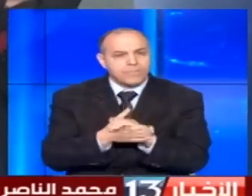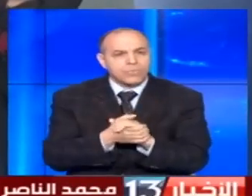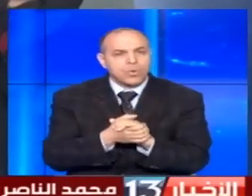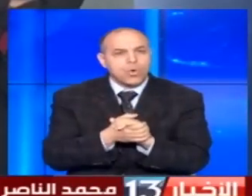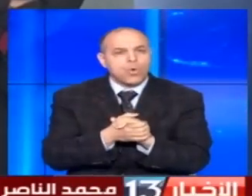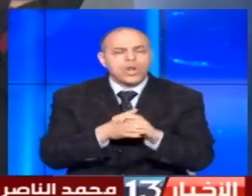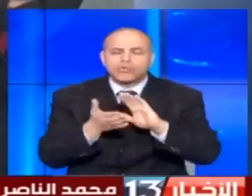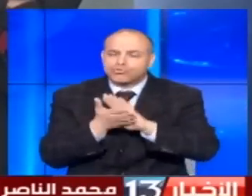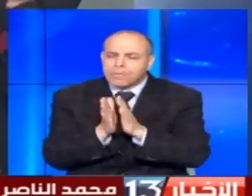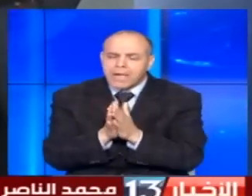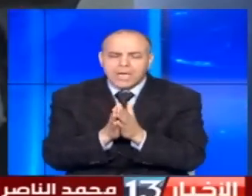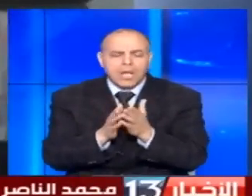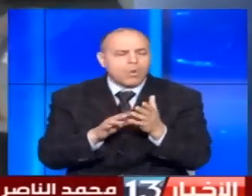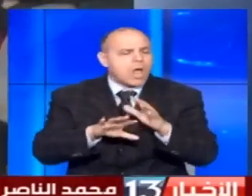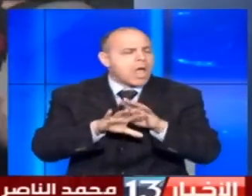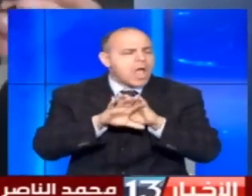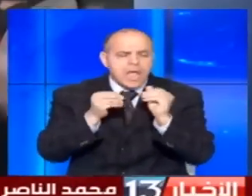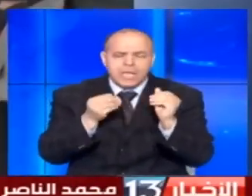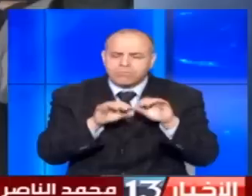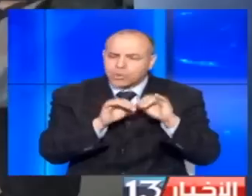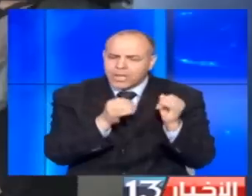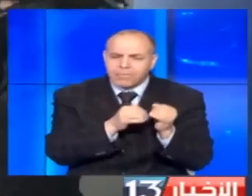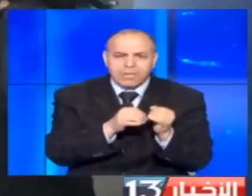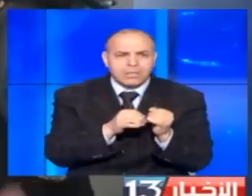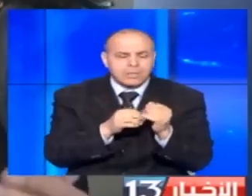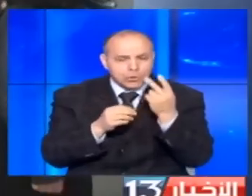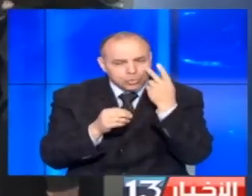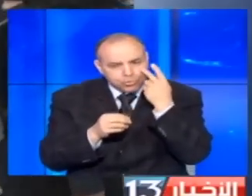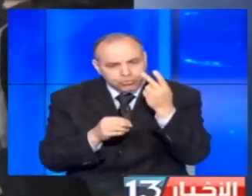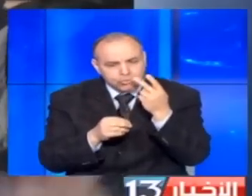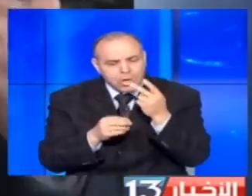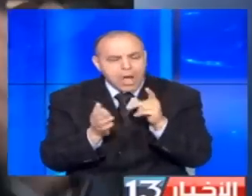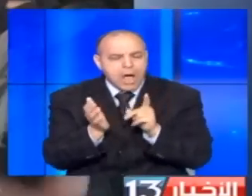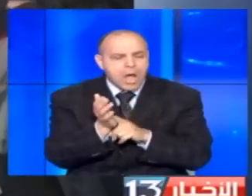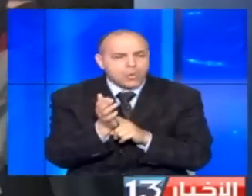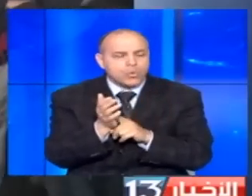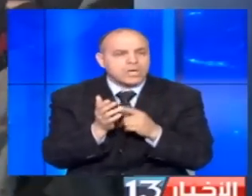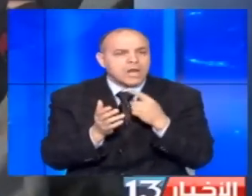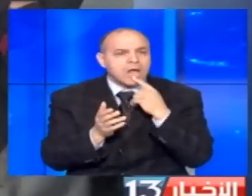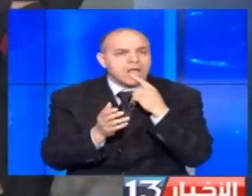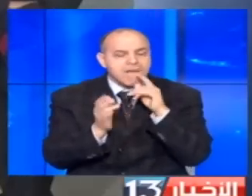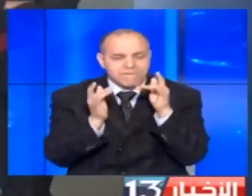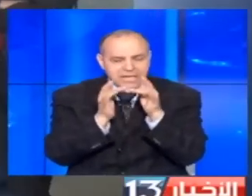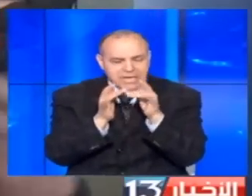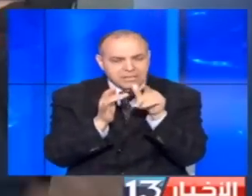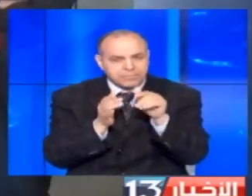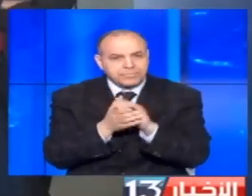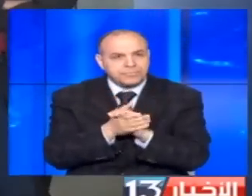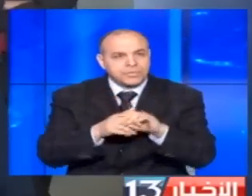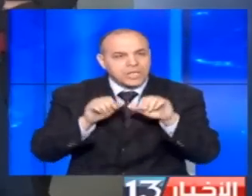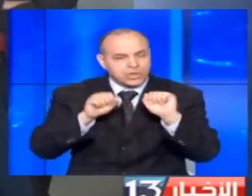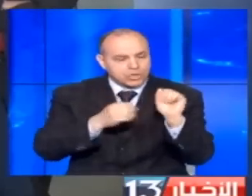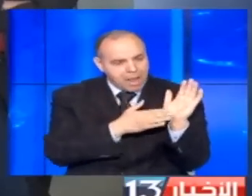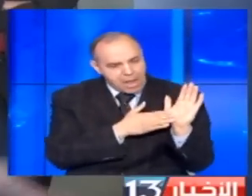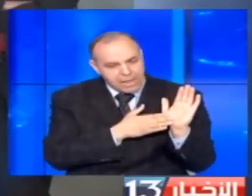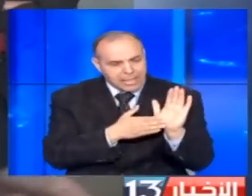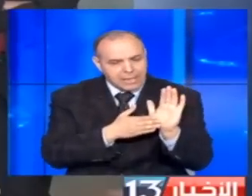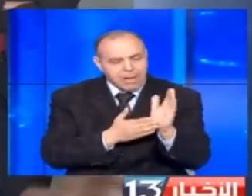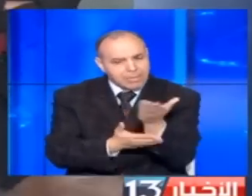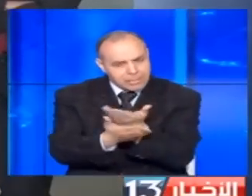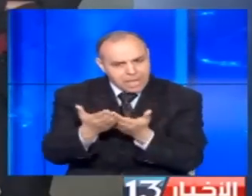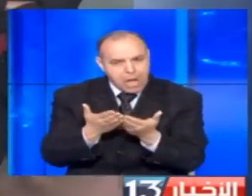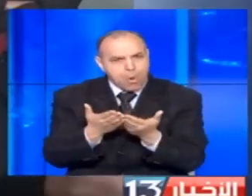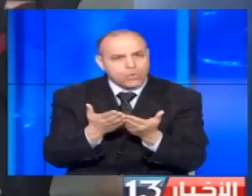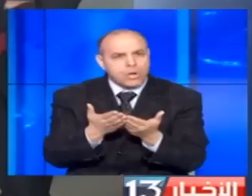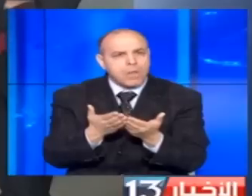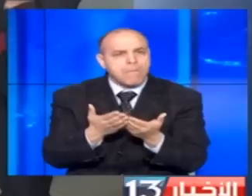جمعيه ولا اي منظمه تبدا تطلع على مشاريع القوانين في الانترنت وتنجم تقدم بالتعاون مع